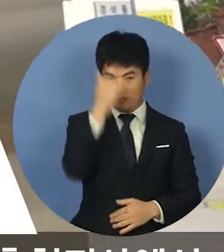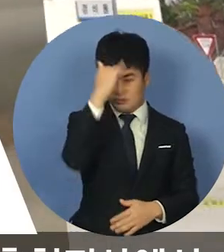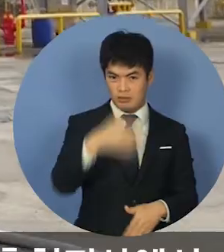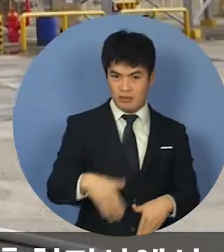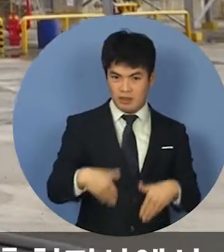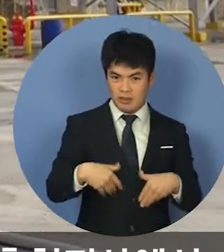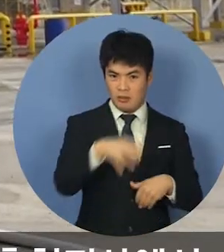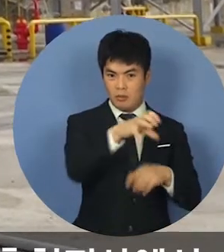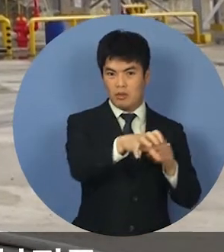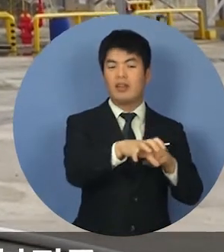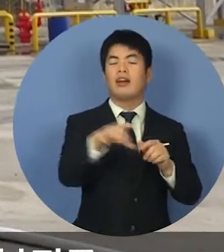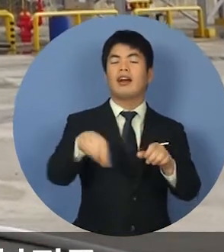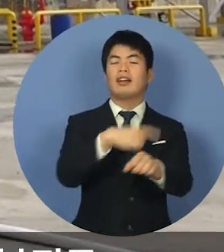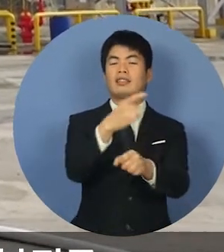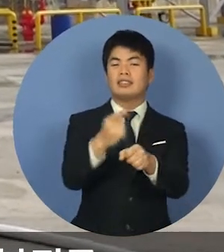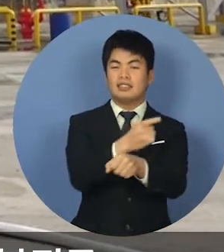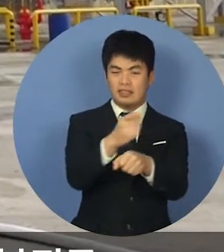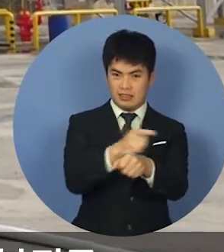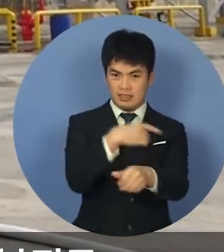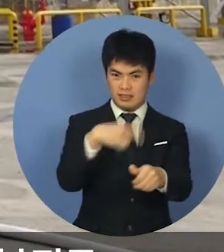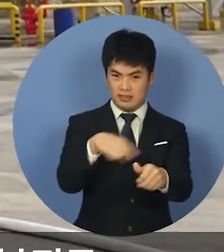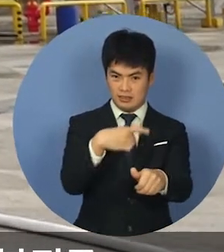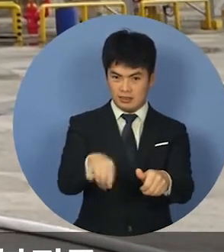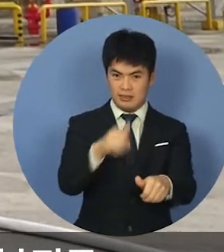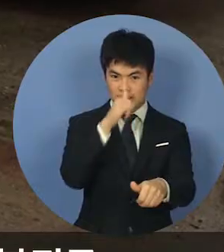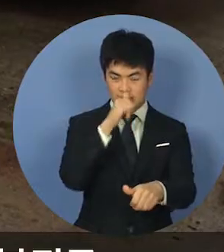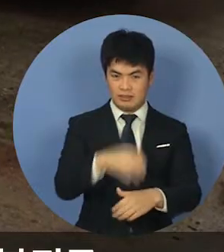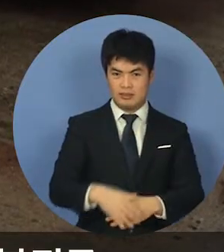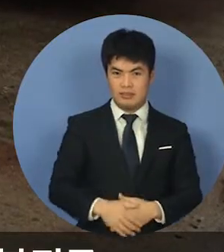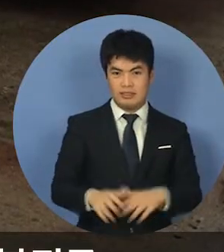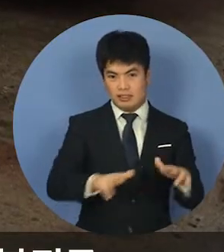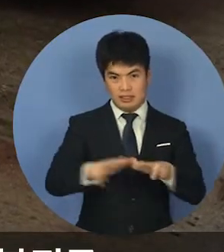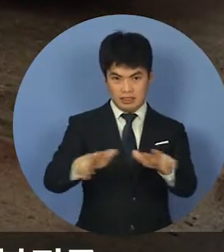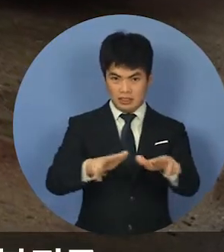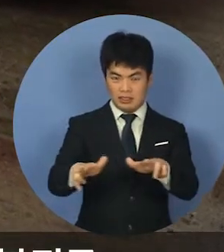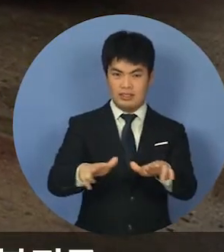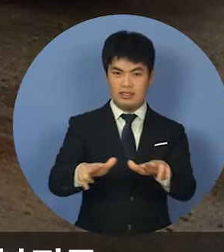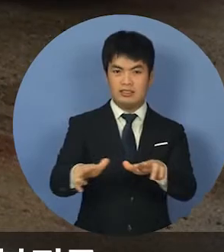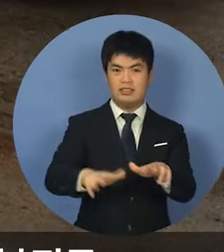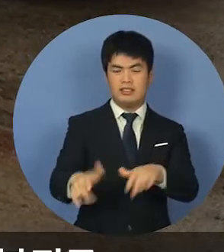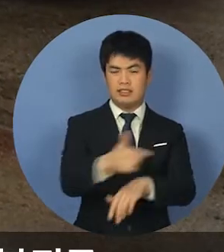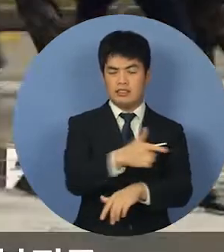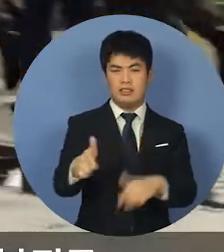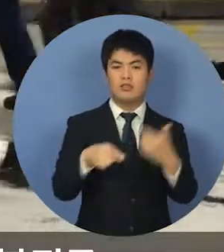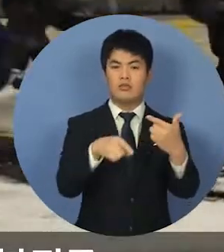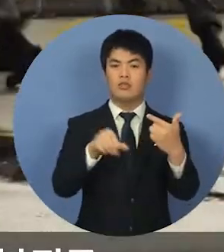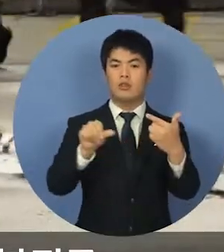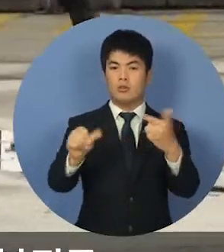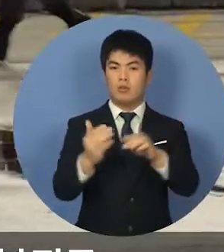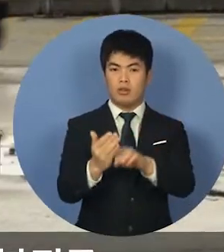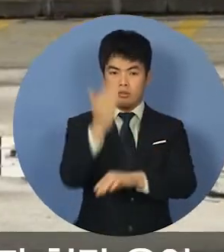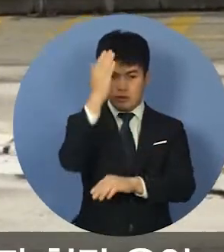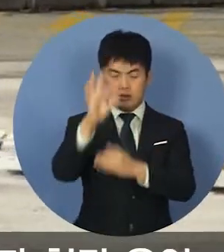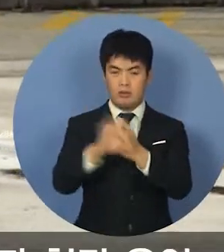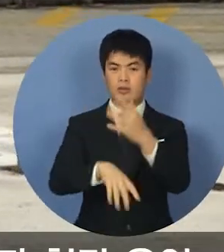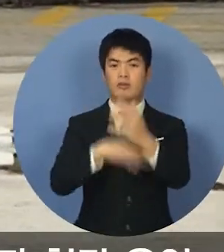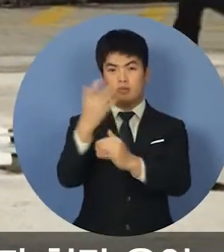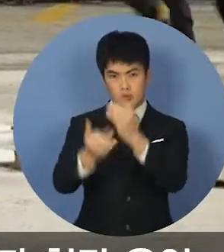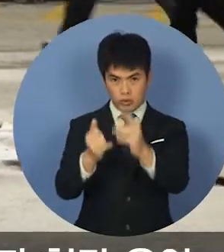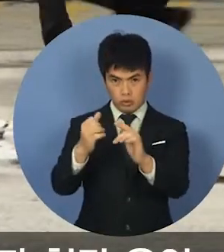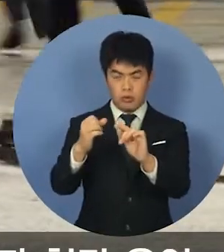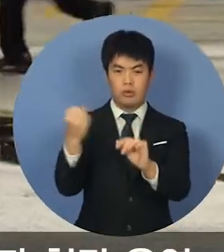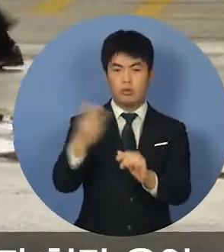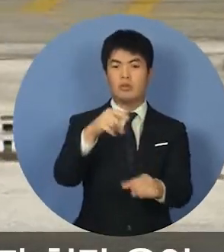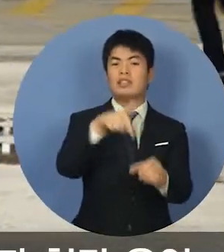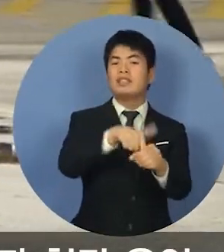대한송유관공사 충청지사에서 1시간가량 진행된 이번 훈련은 규모 6.5 이상의 지진에 의한 화재 및 붕괴로 유류 유출